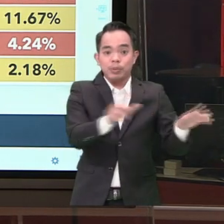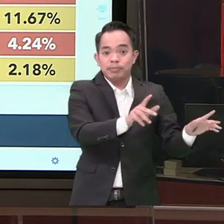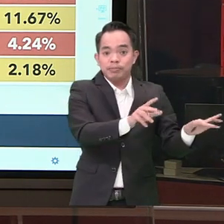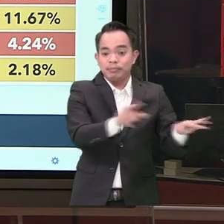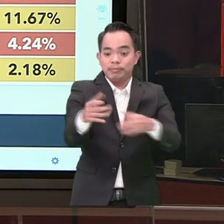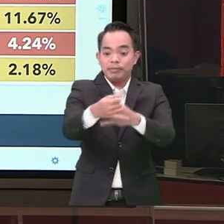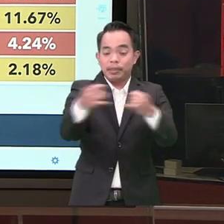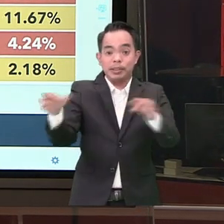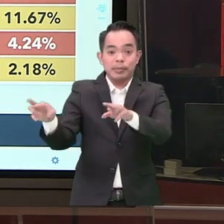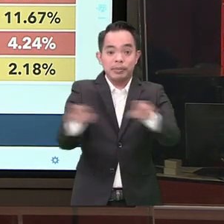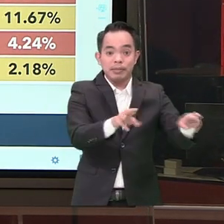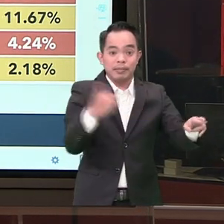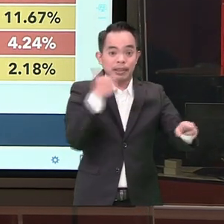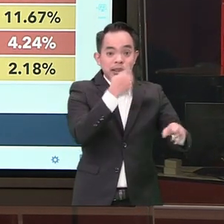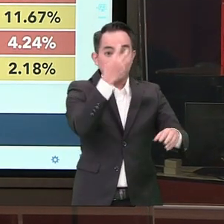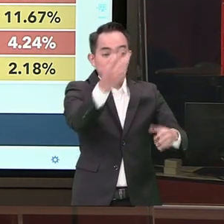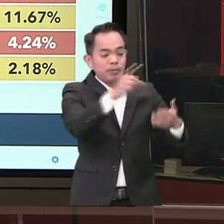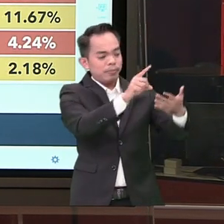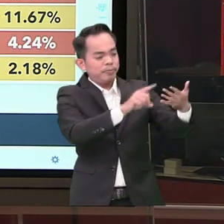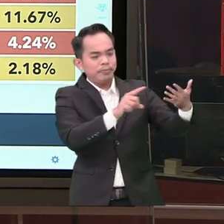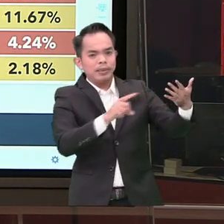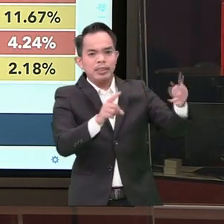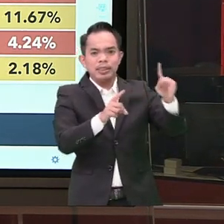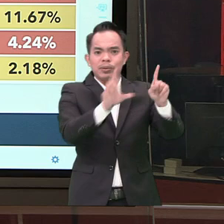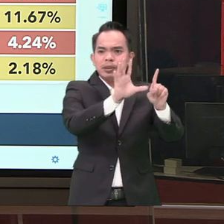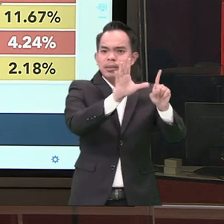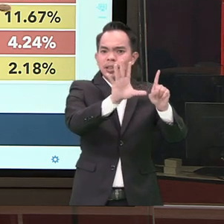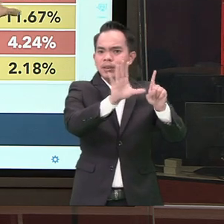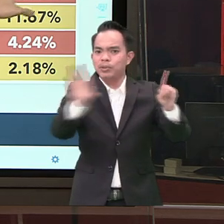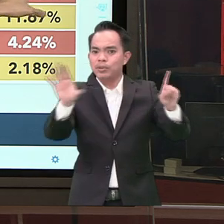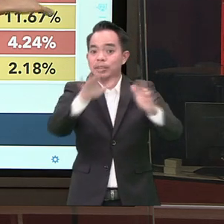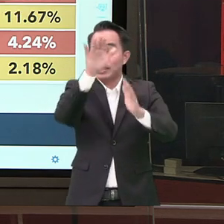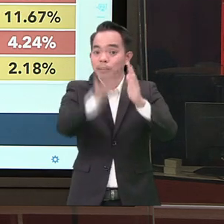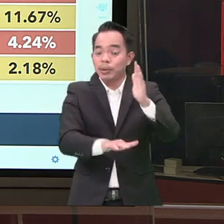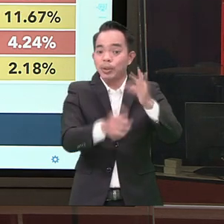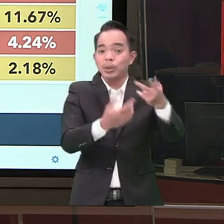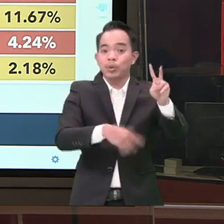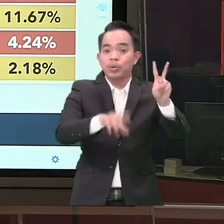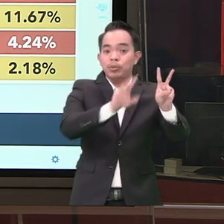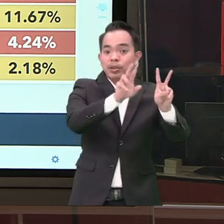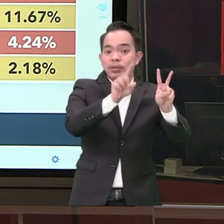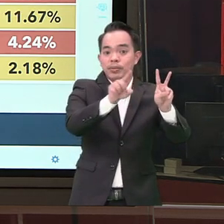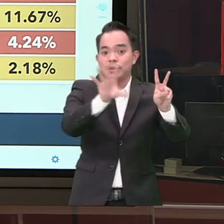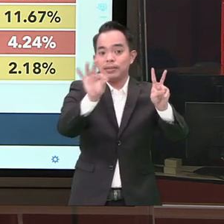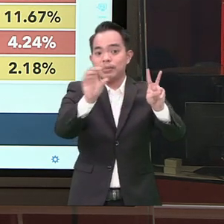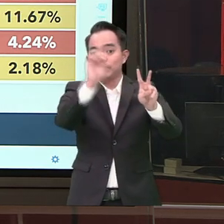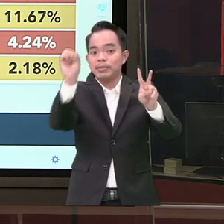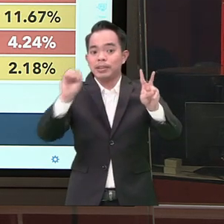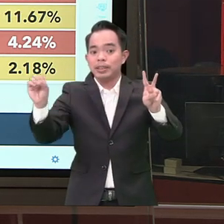parakaan ini menyaksikan 1500 dan ke bawah adalah 23 populer 3900